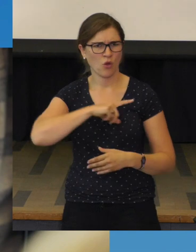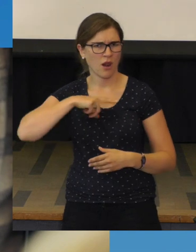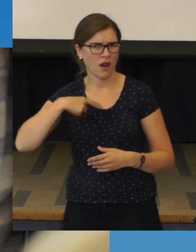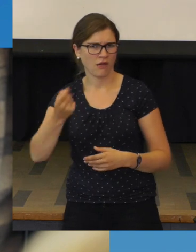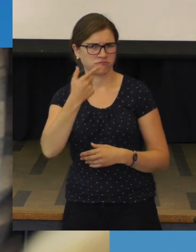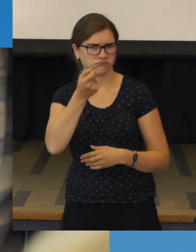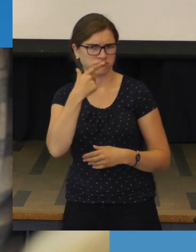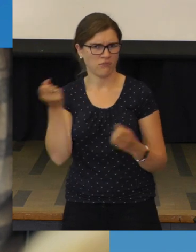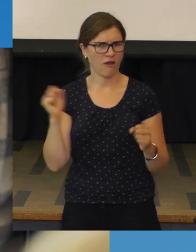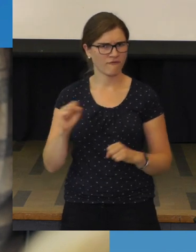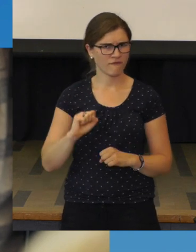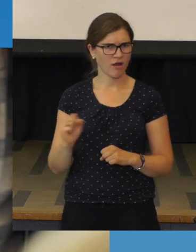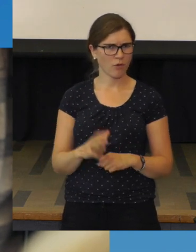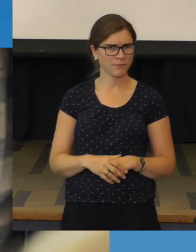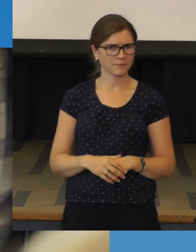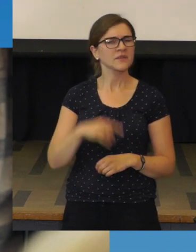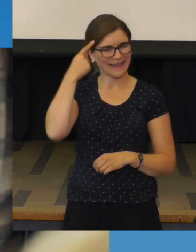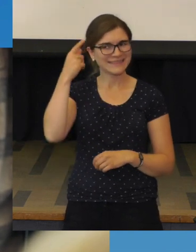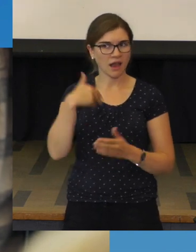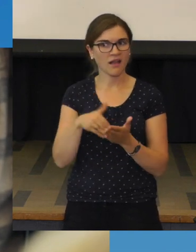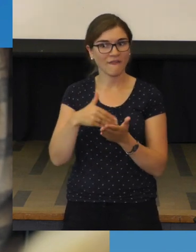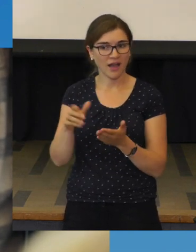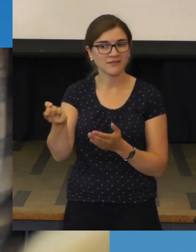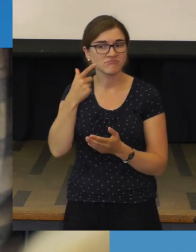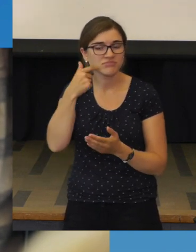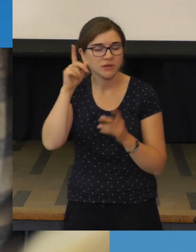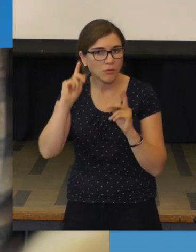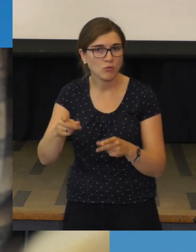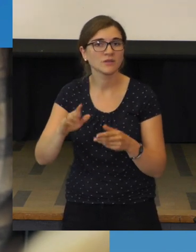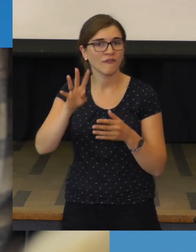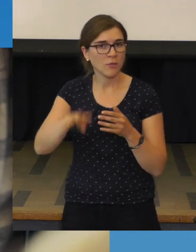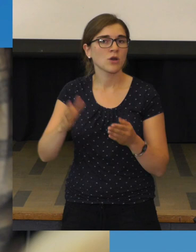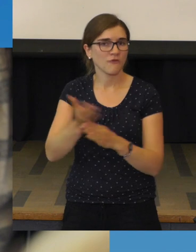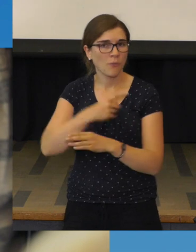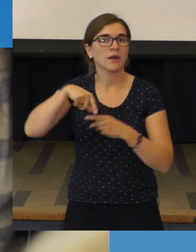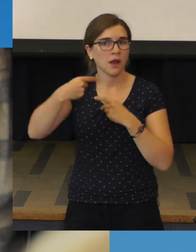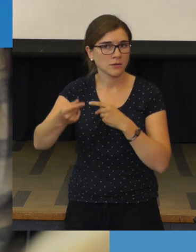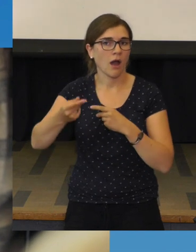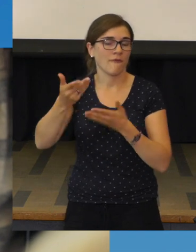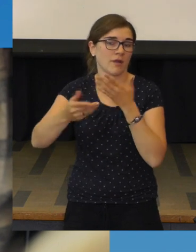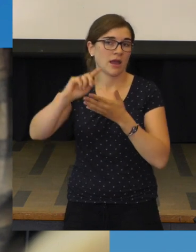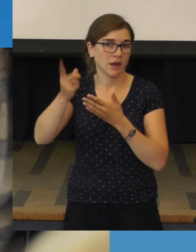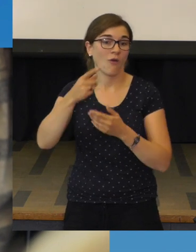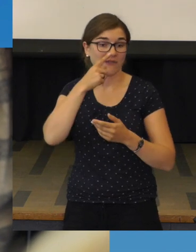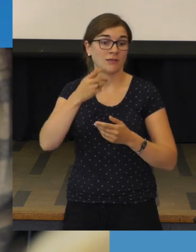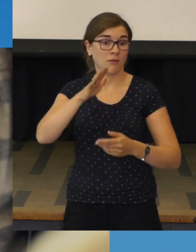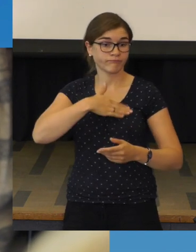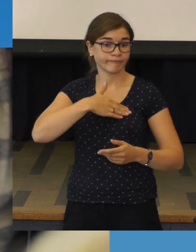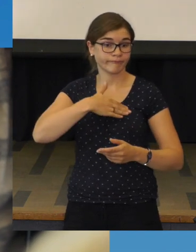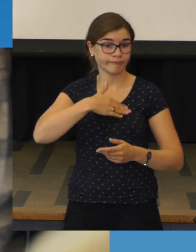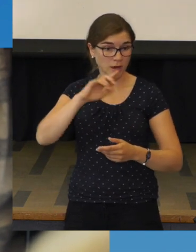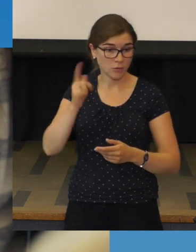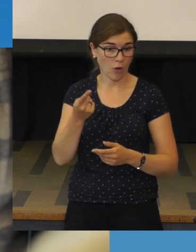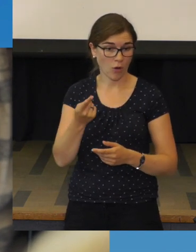müssen es weiternehmen. Also weiternehmen müsste ich es, so wurde mir gesagt von dem Kardiologen, wenn das wieder auftritt.